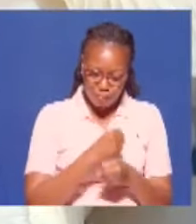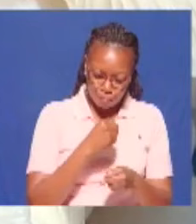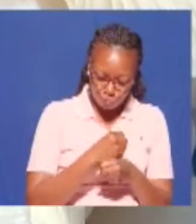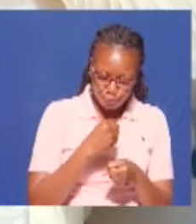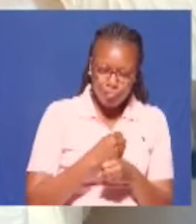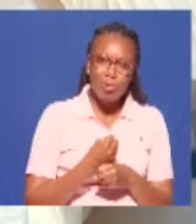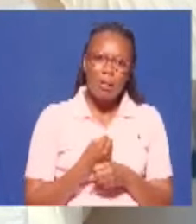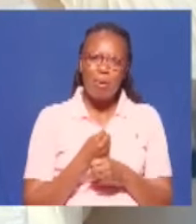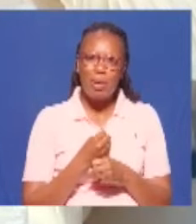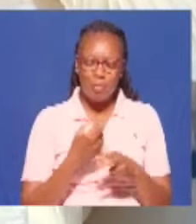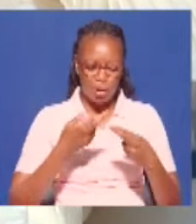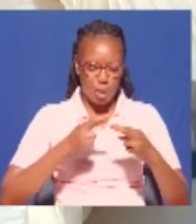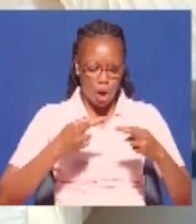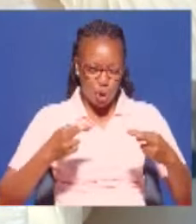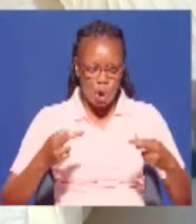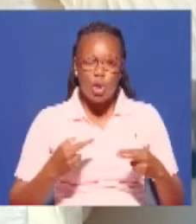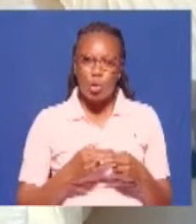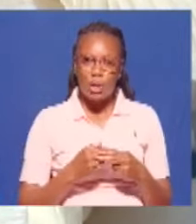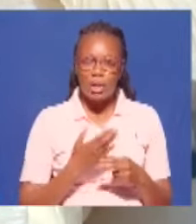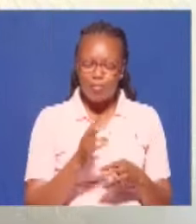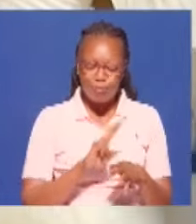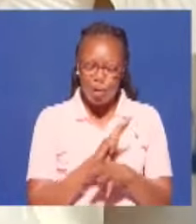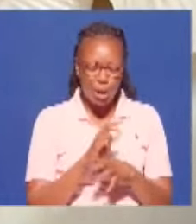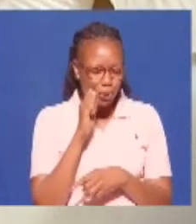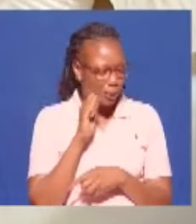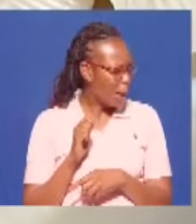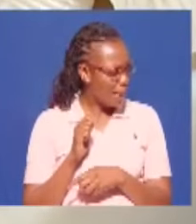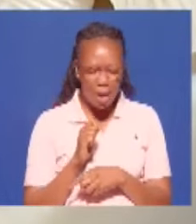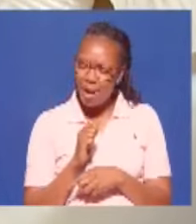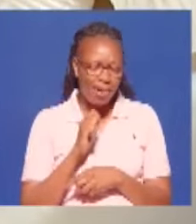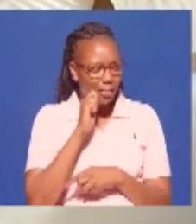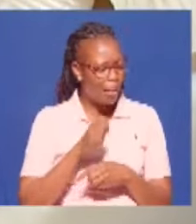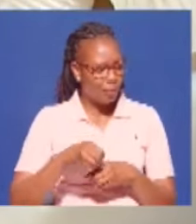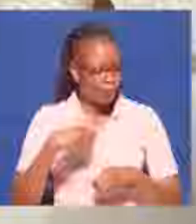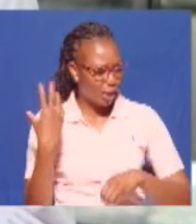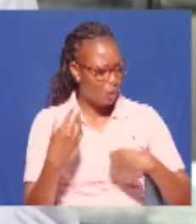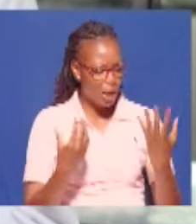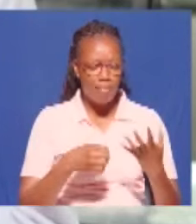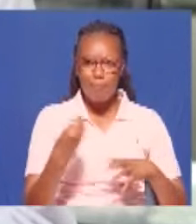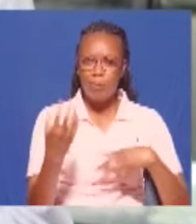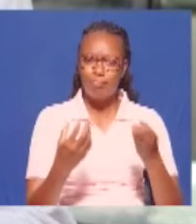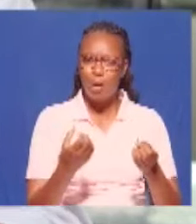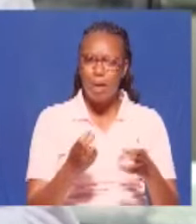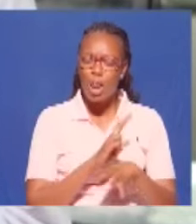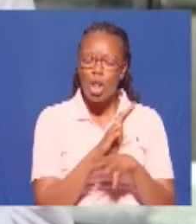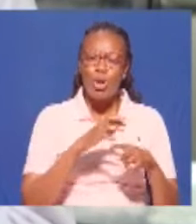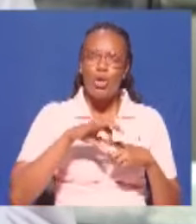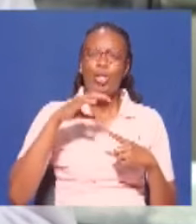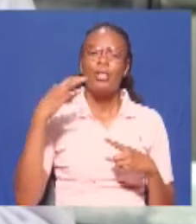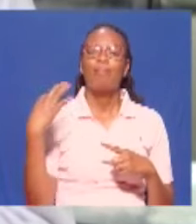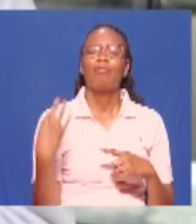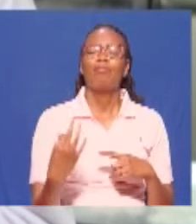hiyo sausage, ninatoa nyama yote kabisa, ninaweka mushroom kama vegetable. Sasa hiyo